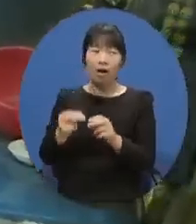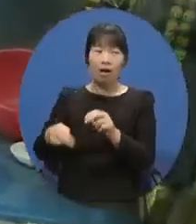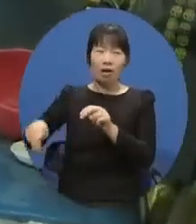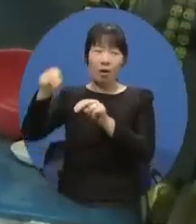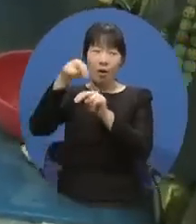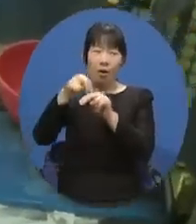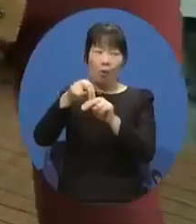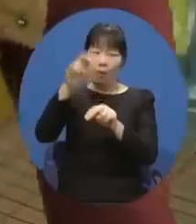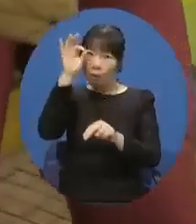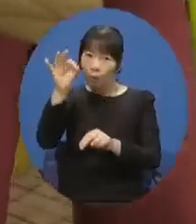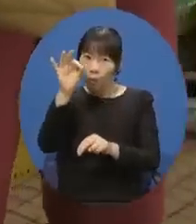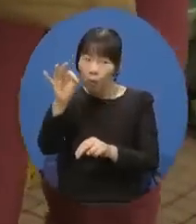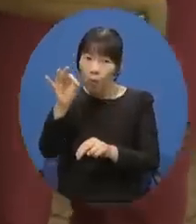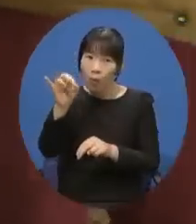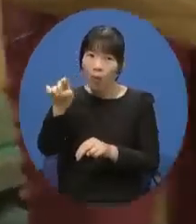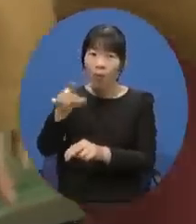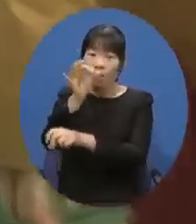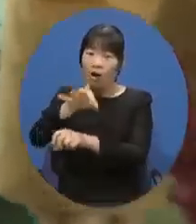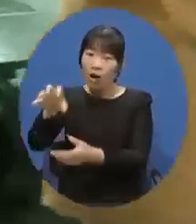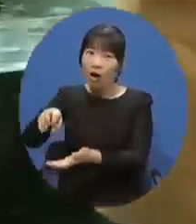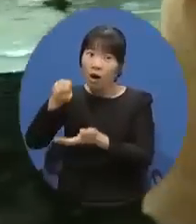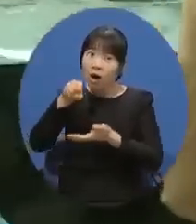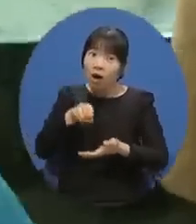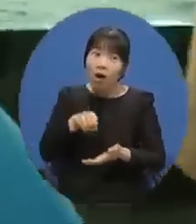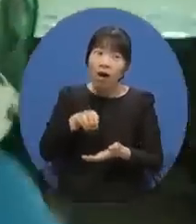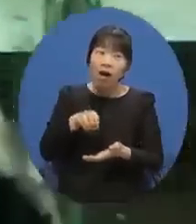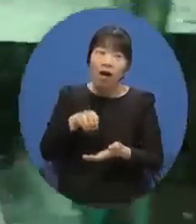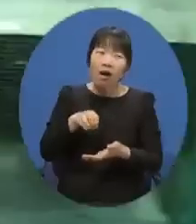볼래? 저거 사갈까?